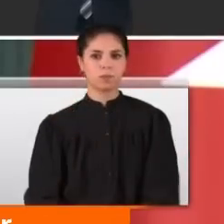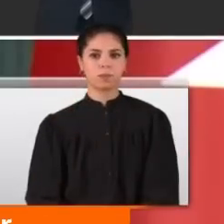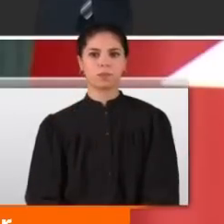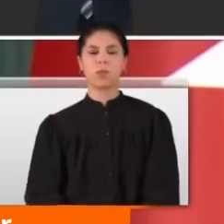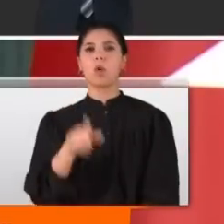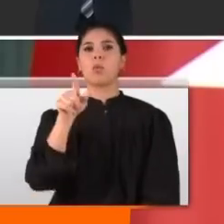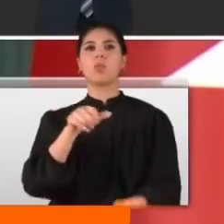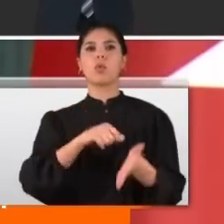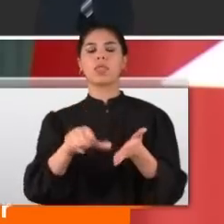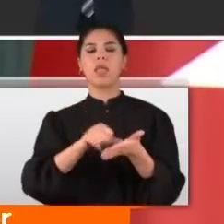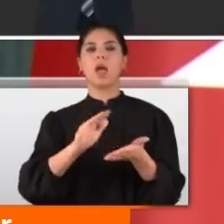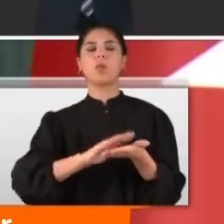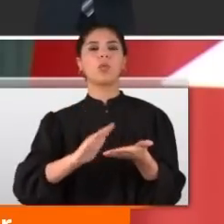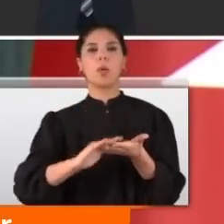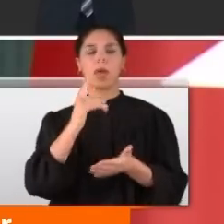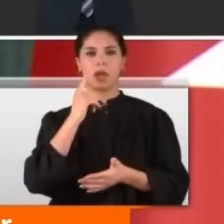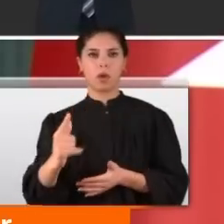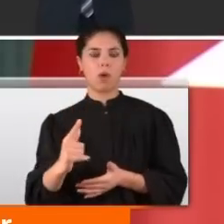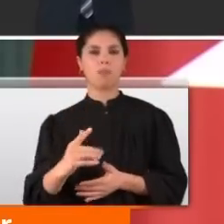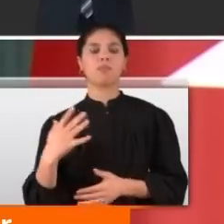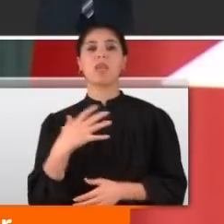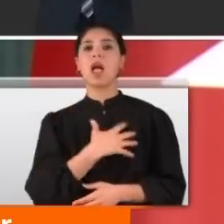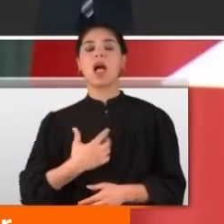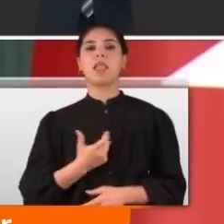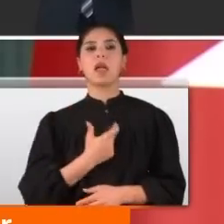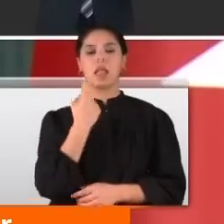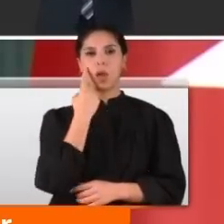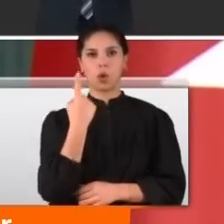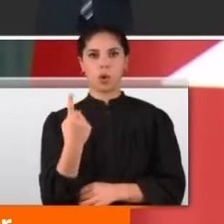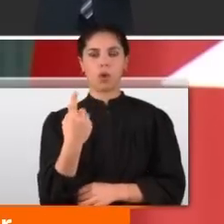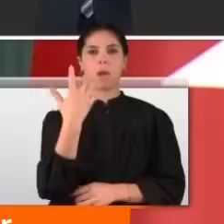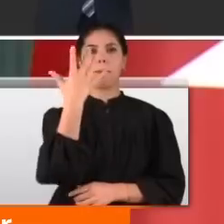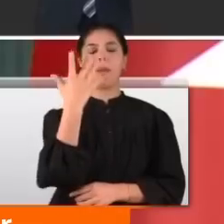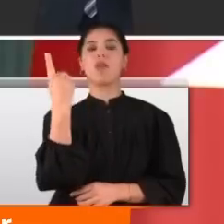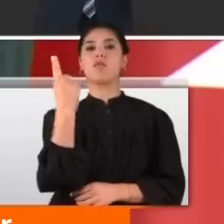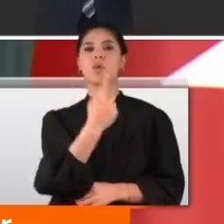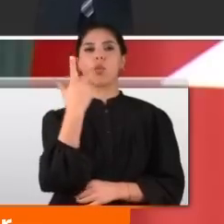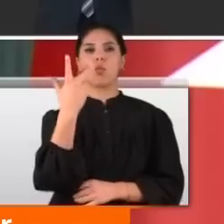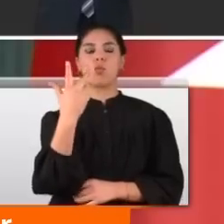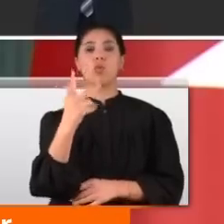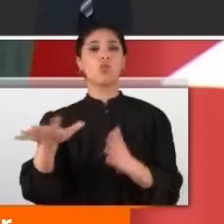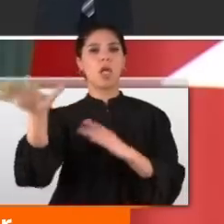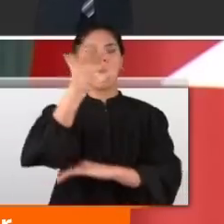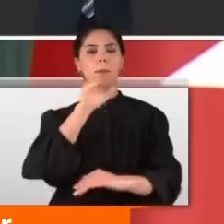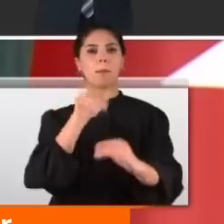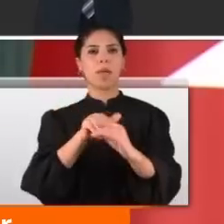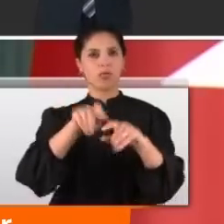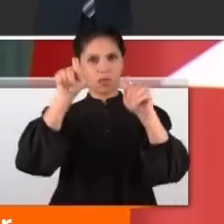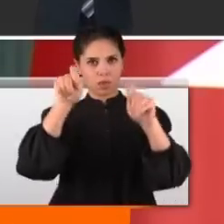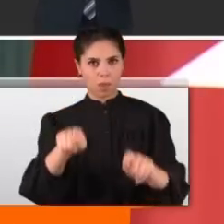Bu tarih güncellemesini anayasamıza göre 5'te 3 çoğunlukla meclisimiz